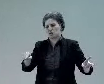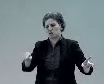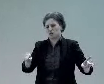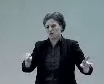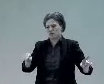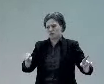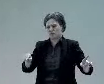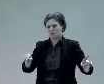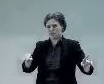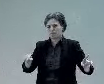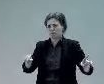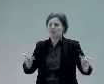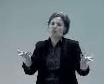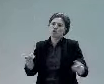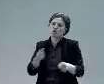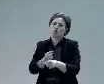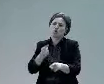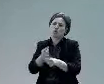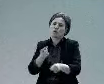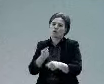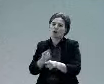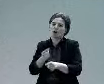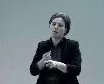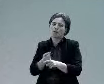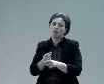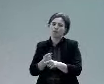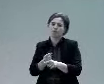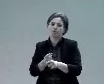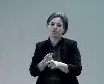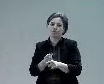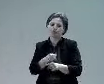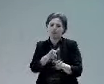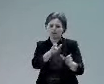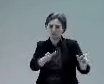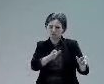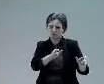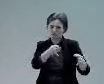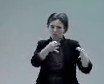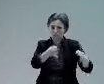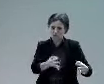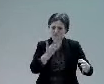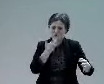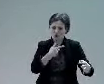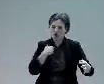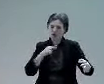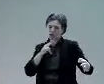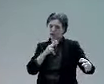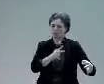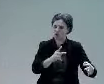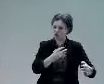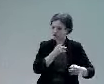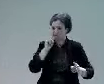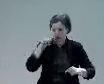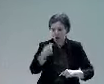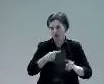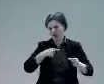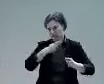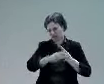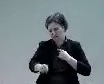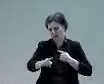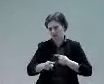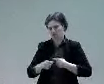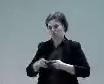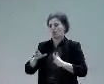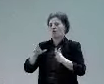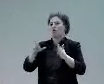Quindi troviamo un'altra risposta a quella domanda di sicurezza che c'è in Italia, come in Europa, come anche in questa regione, ma è una domanda